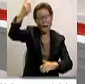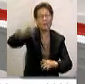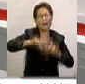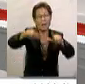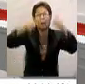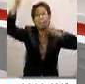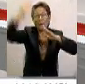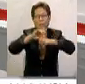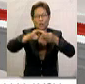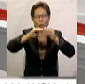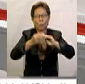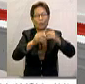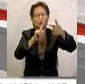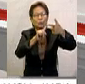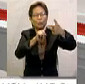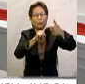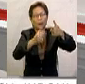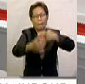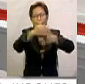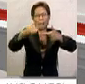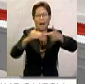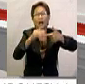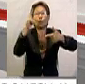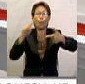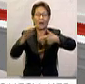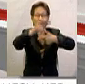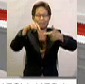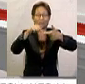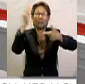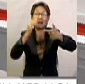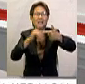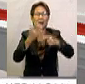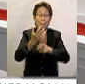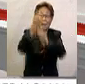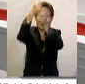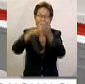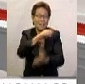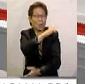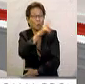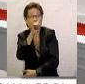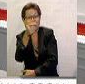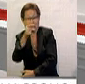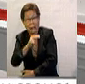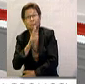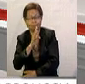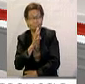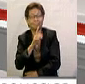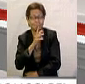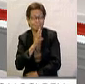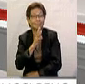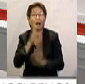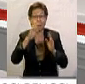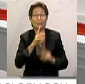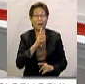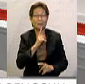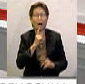meletakkan Malaysia di kedudukan kedua di belakang Vietnam. Namun di sebalik kemenangan ini, Tan Cheng Ho mengakui skuad negara